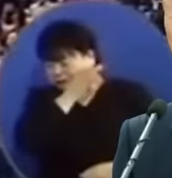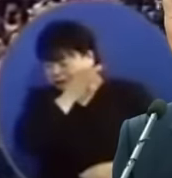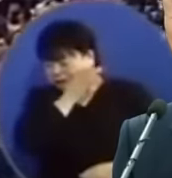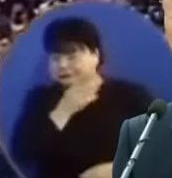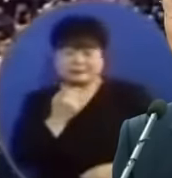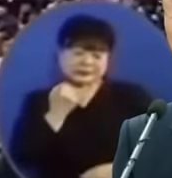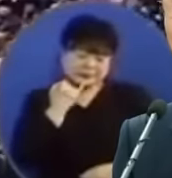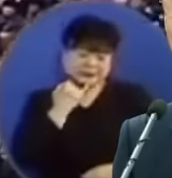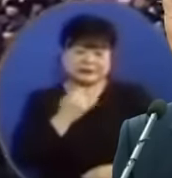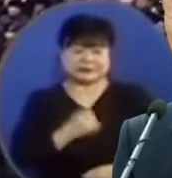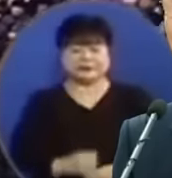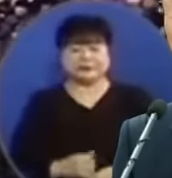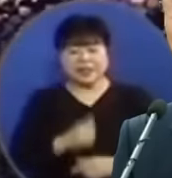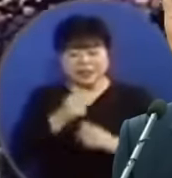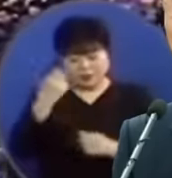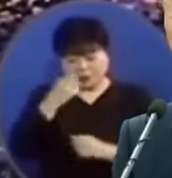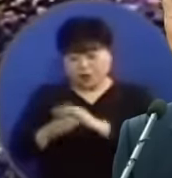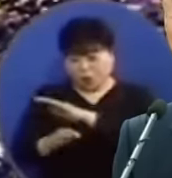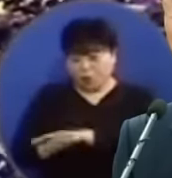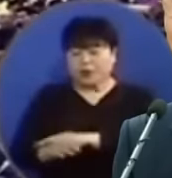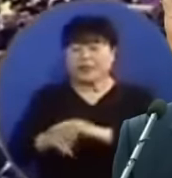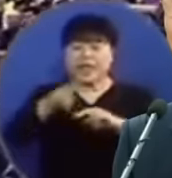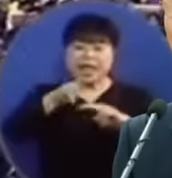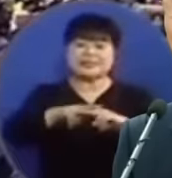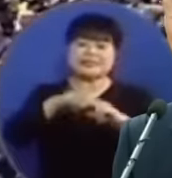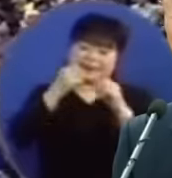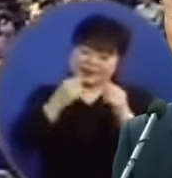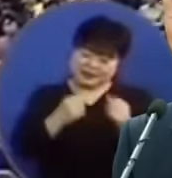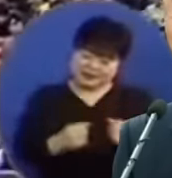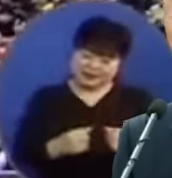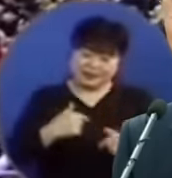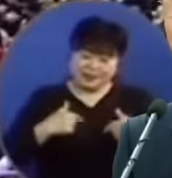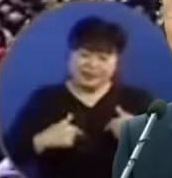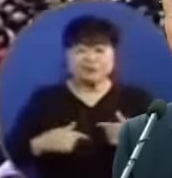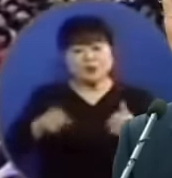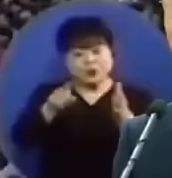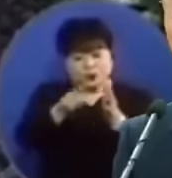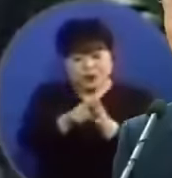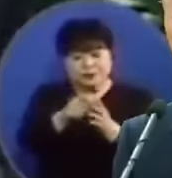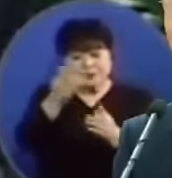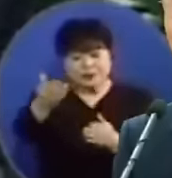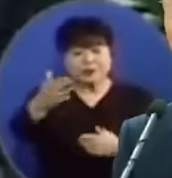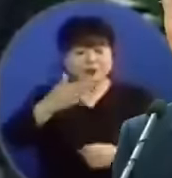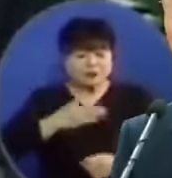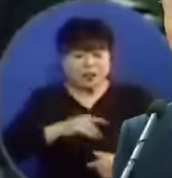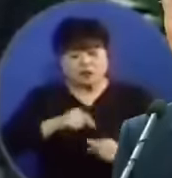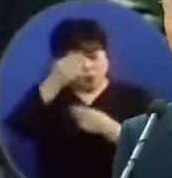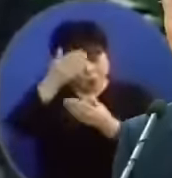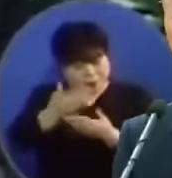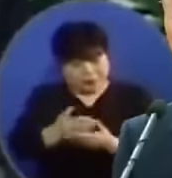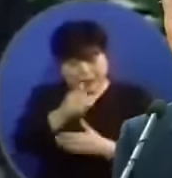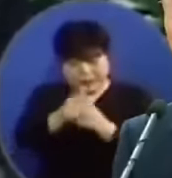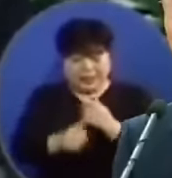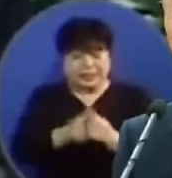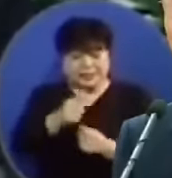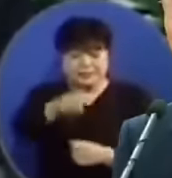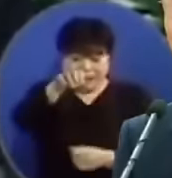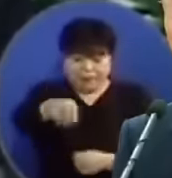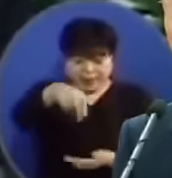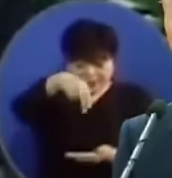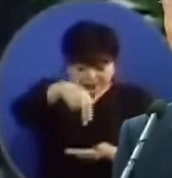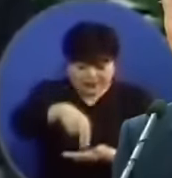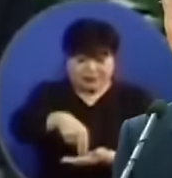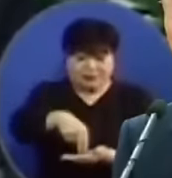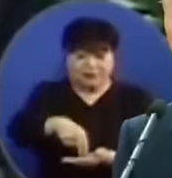개의치 아니하시더니 하나님 보좌 우편에 앉으셨느니라. 기쁨을 위하여 여러분과 나가 구원받아 하나님 앞에 서는